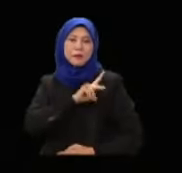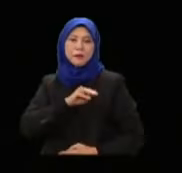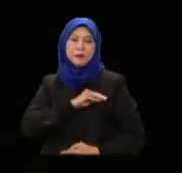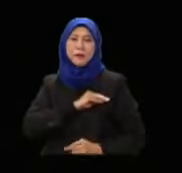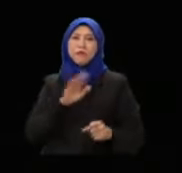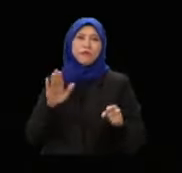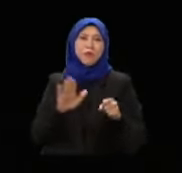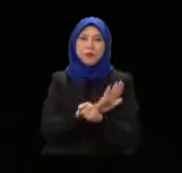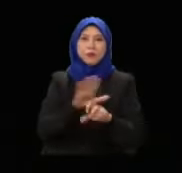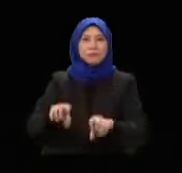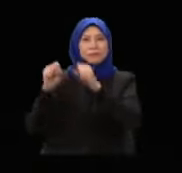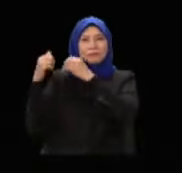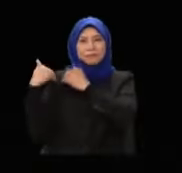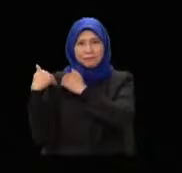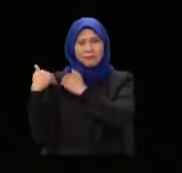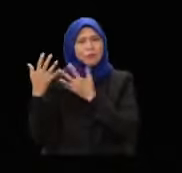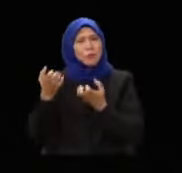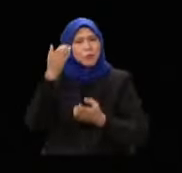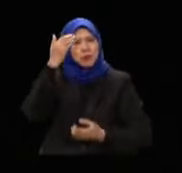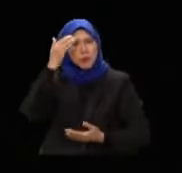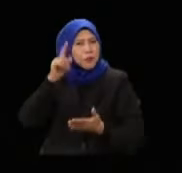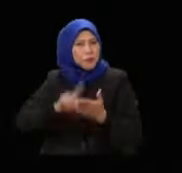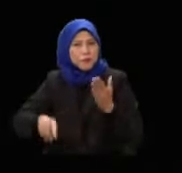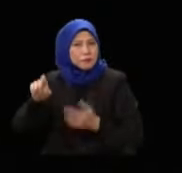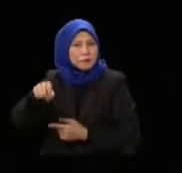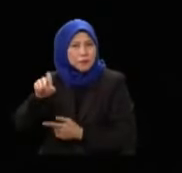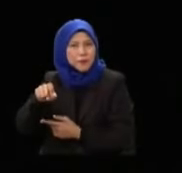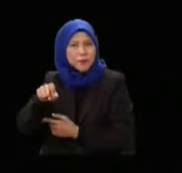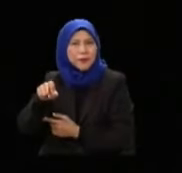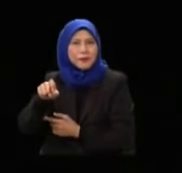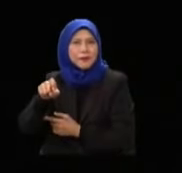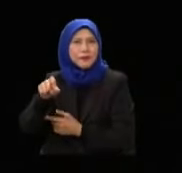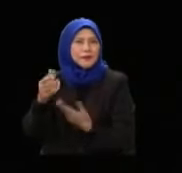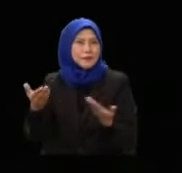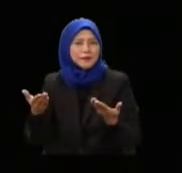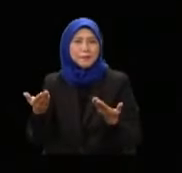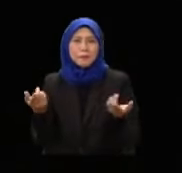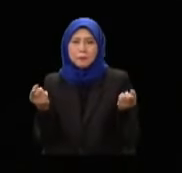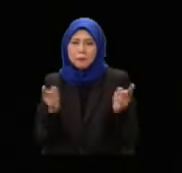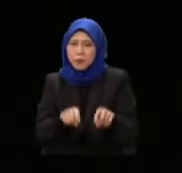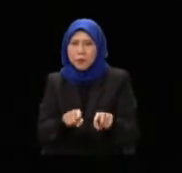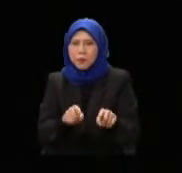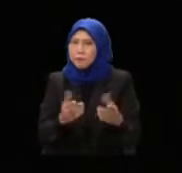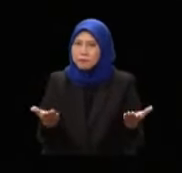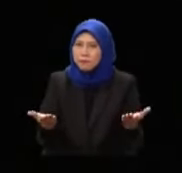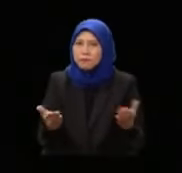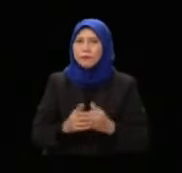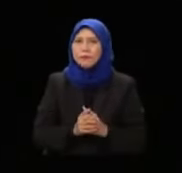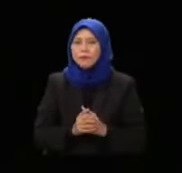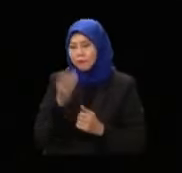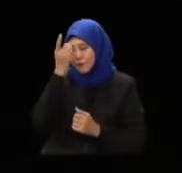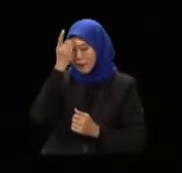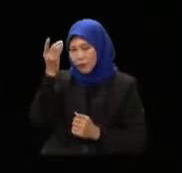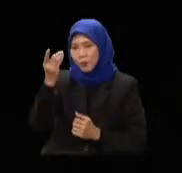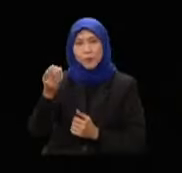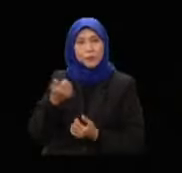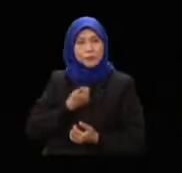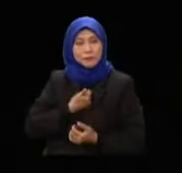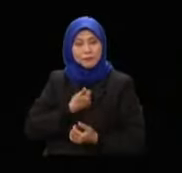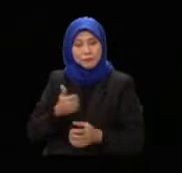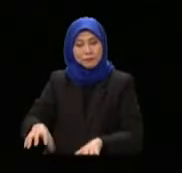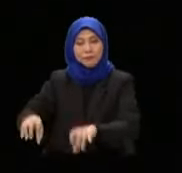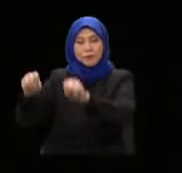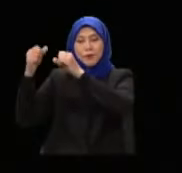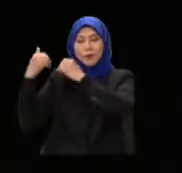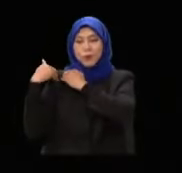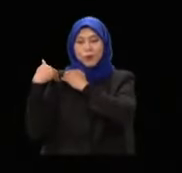semula kita ingin tahu tentang keperluan ini berlaku begitu dan datuk sendiri yang diberikan